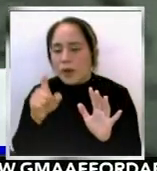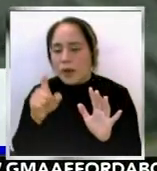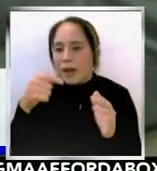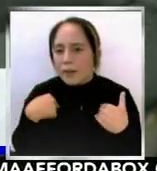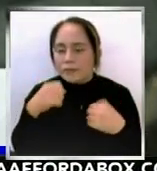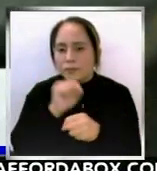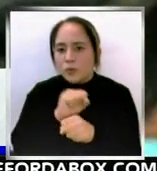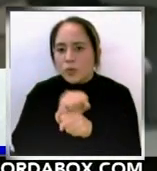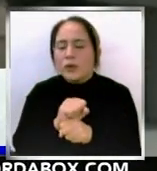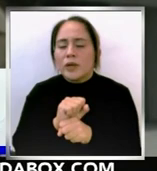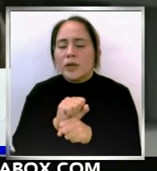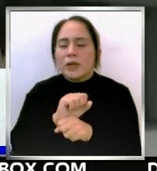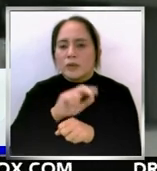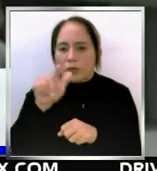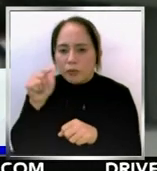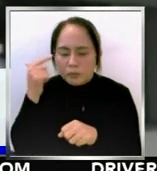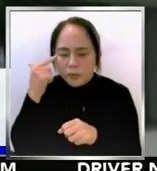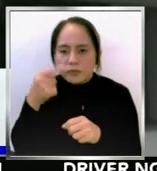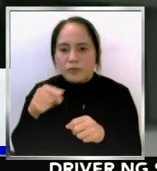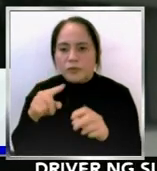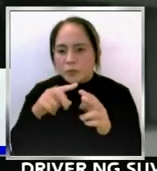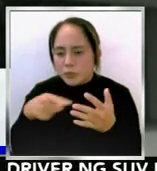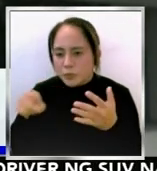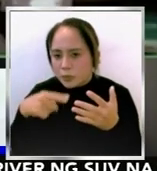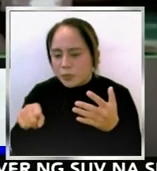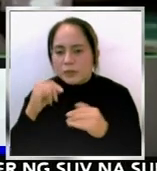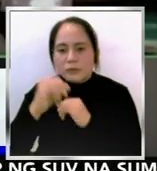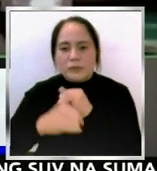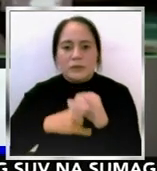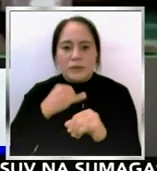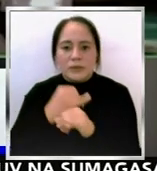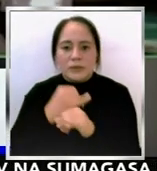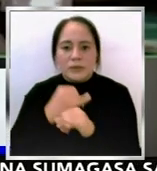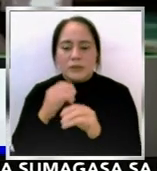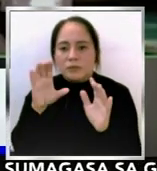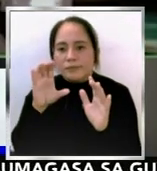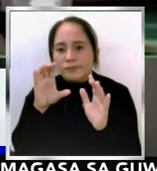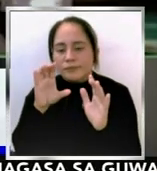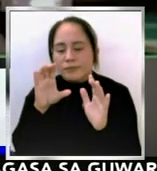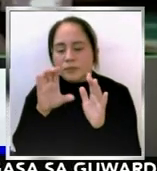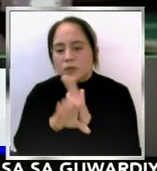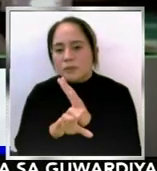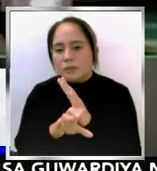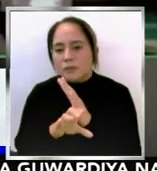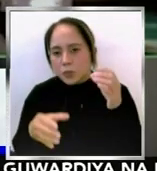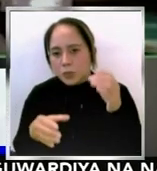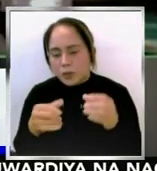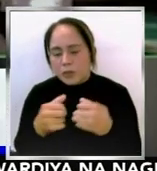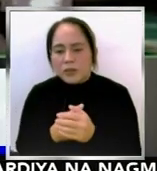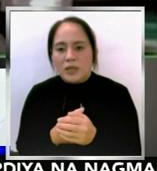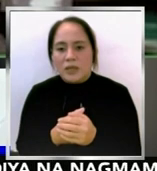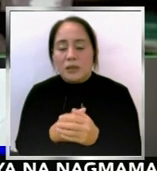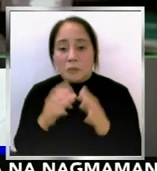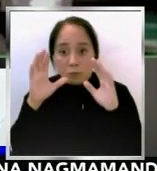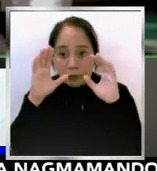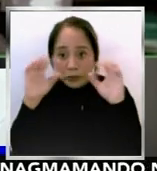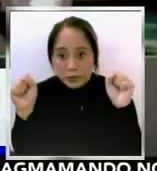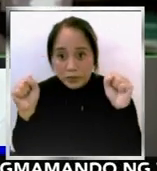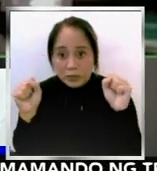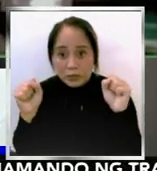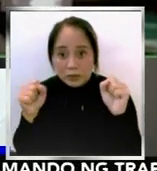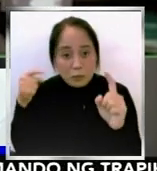sa imbestigasyon ng International Criminal Court. Hindi naman presidente mismo ang tinatarget ng